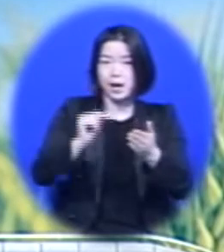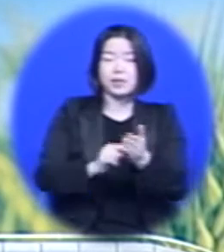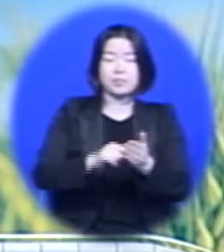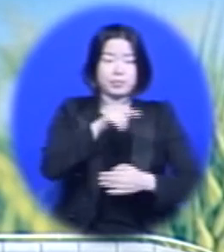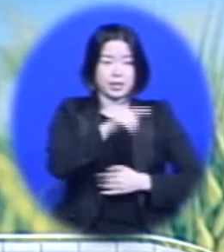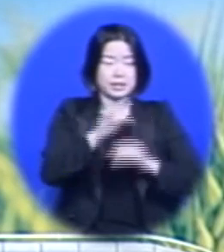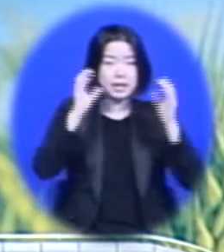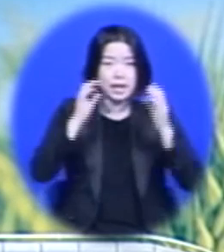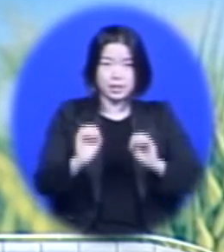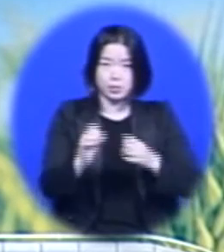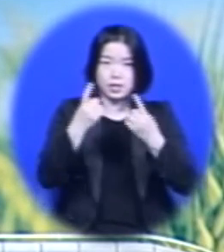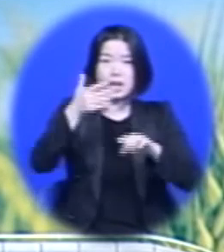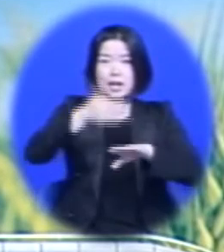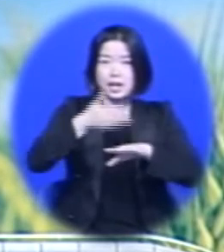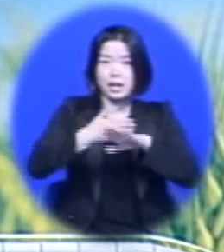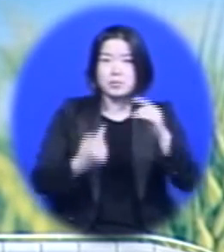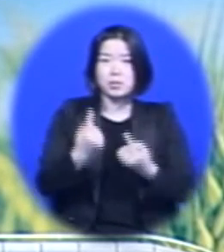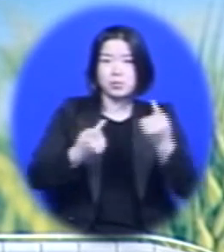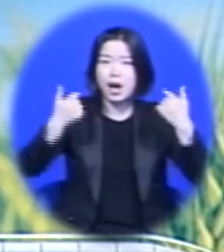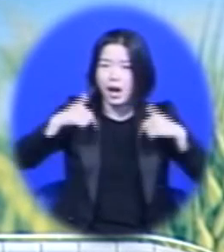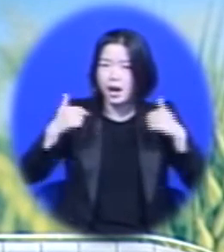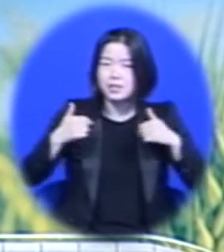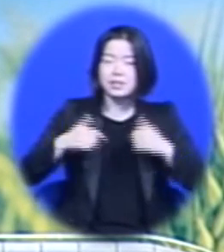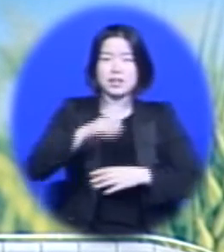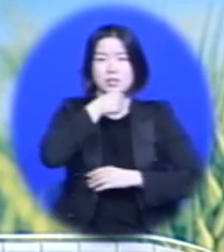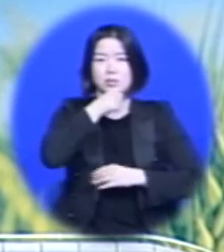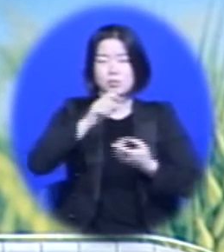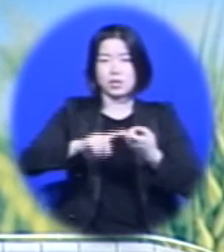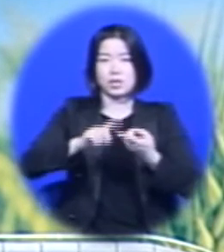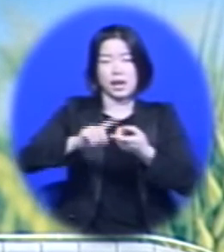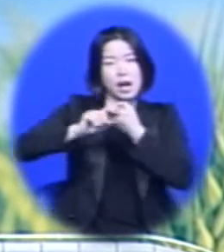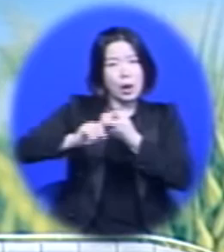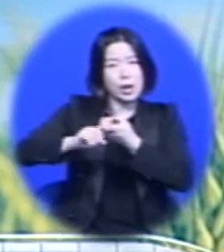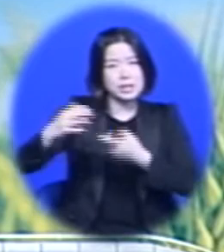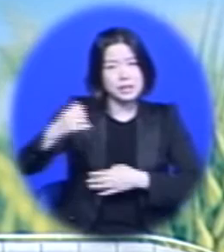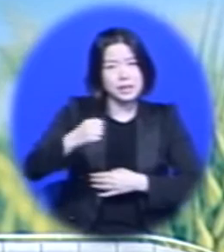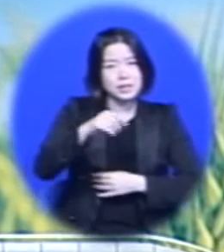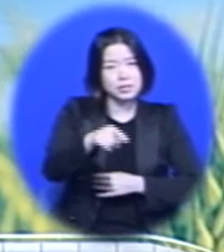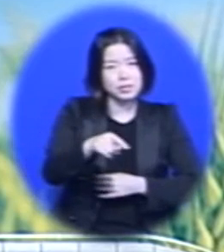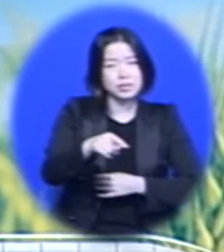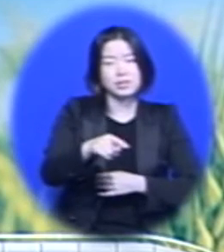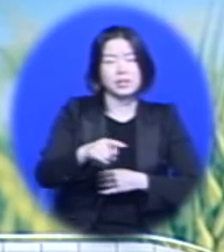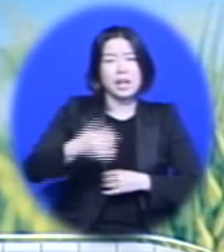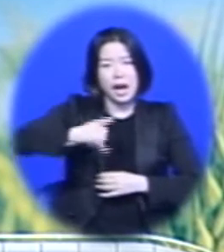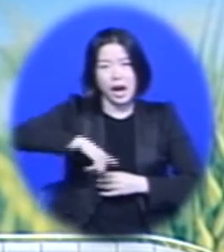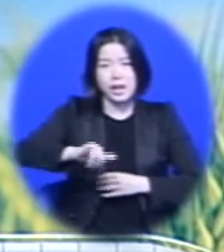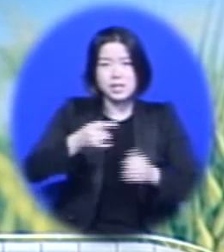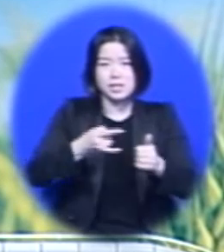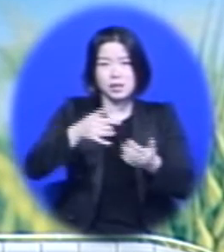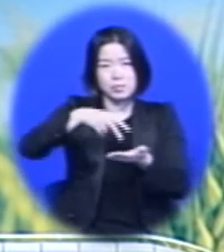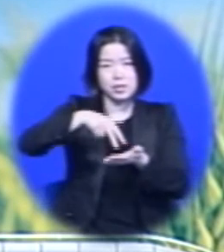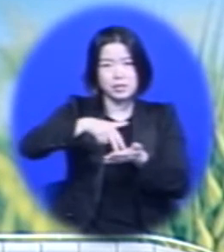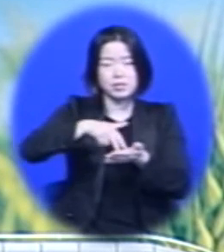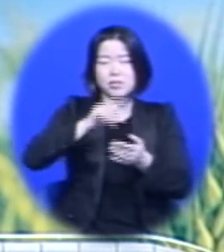그 아이로 인한 감사보다는 항상 점수에 대한 관심을 갖는 것은 그것은 자녀들에게 있어서 말할